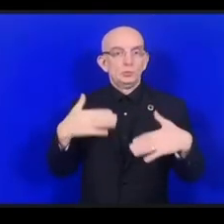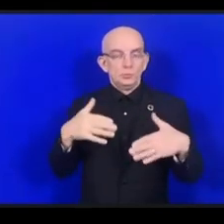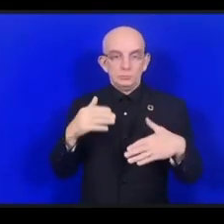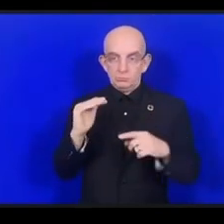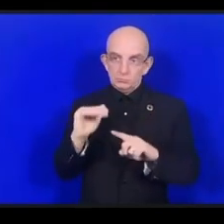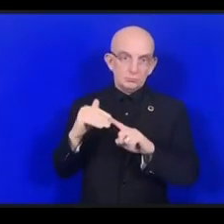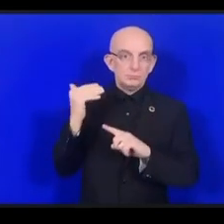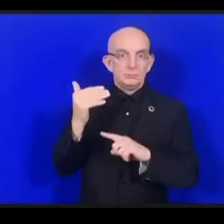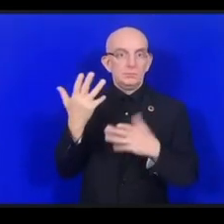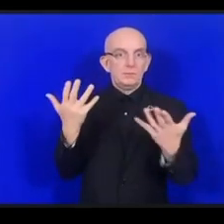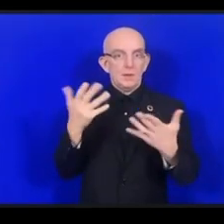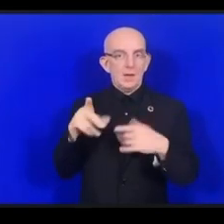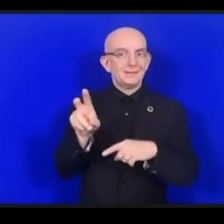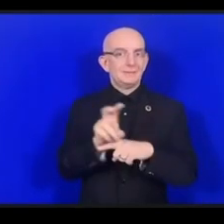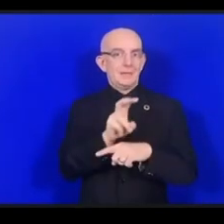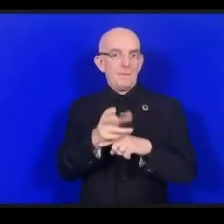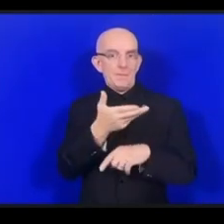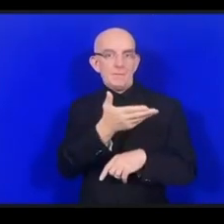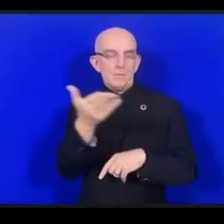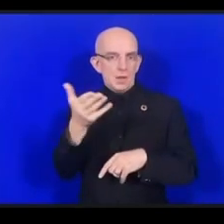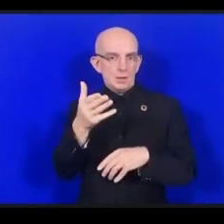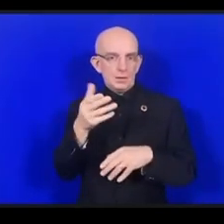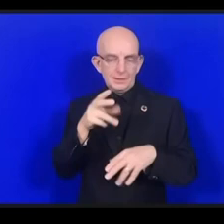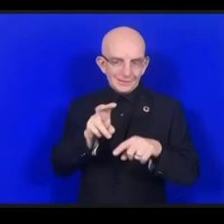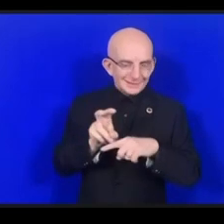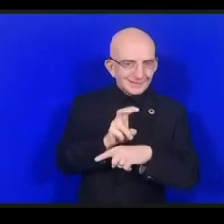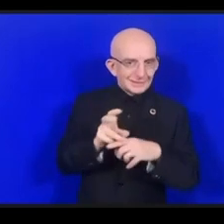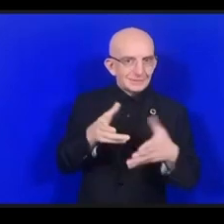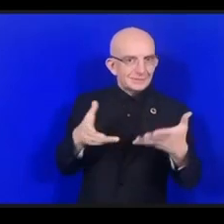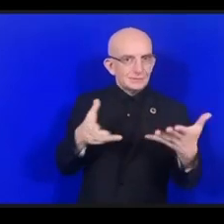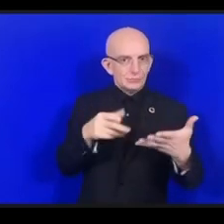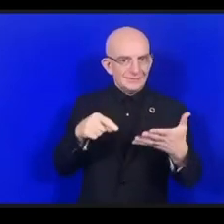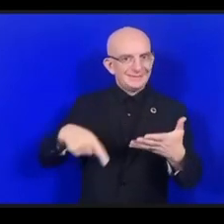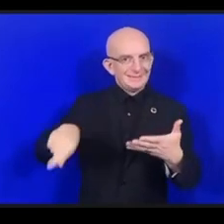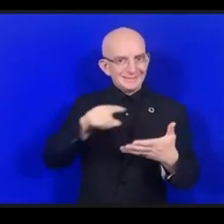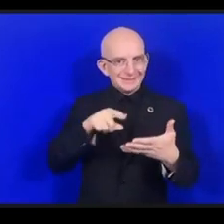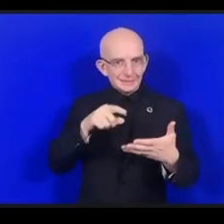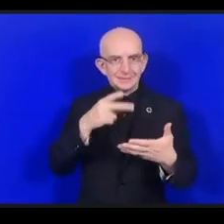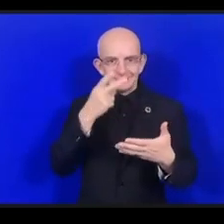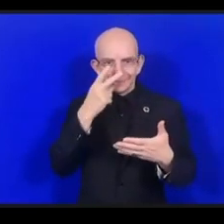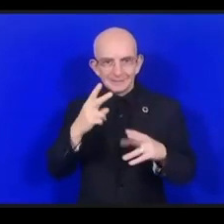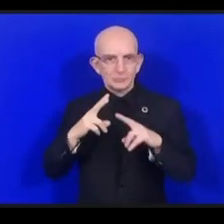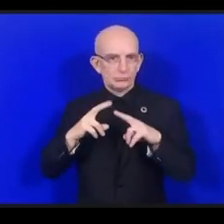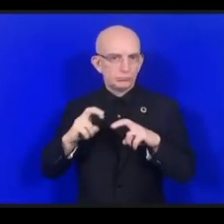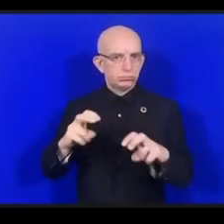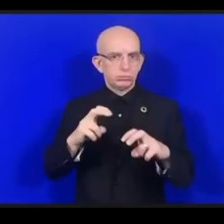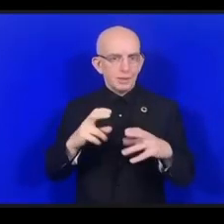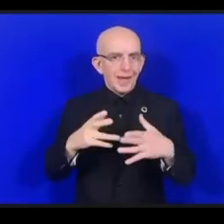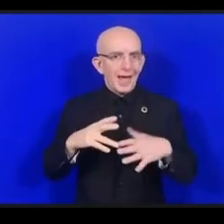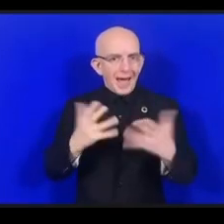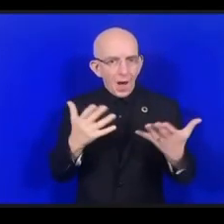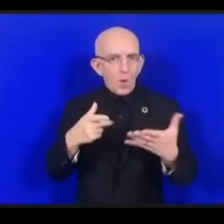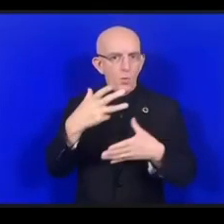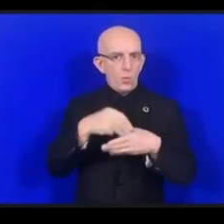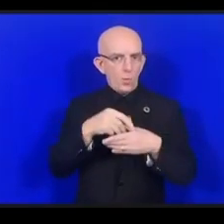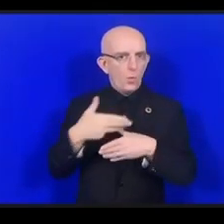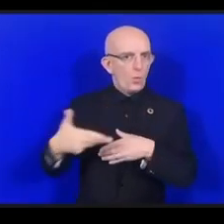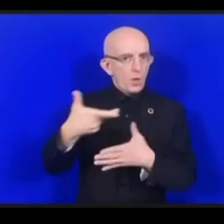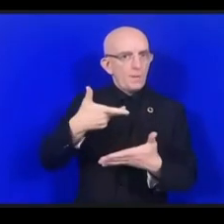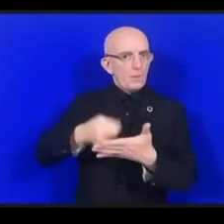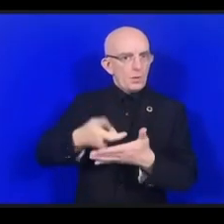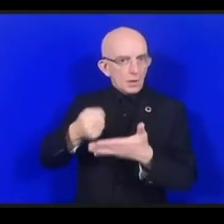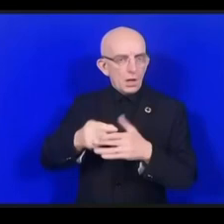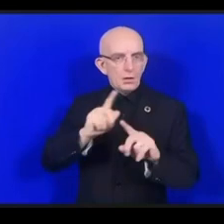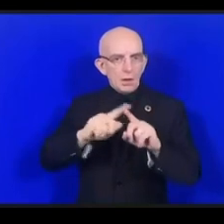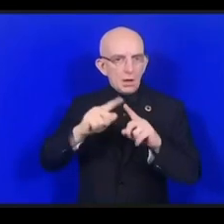购方、使用者、用户等等都能够从中受益。我们也会